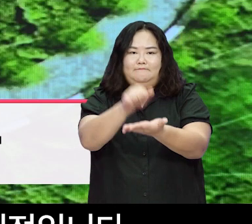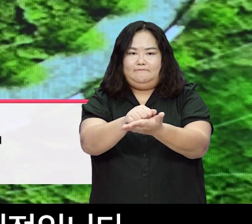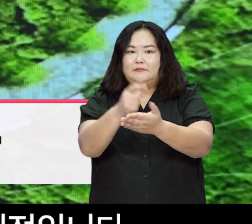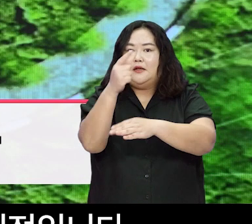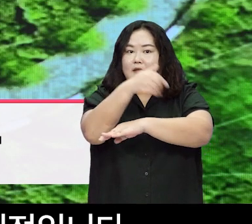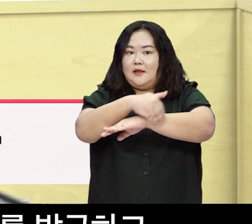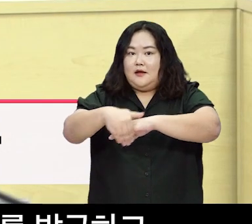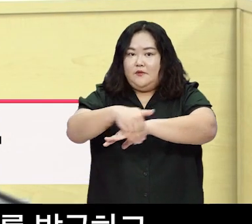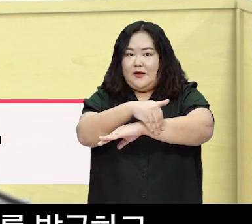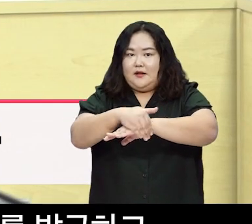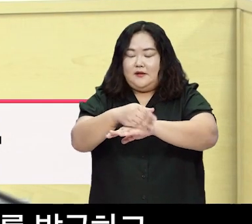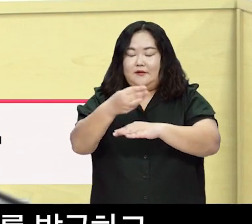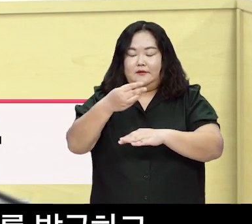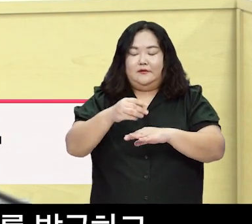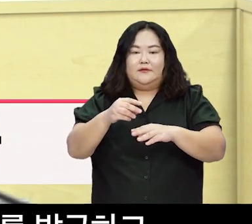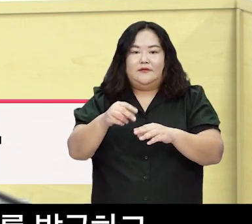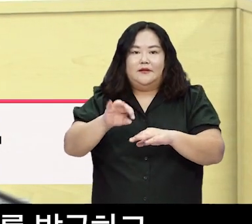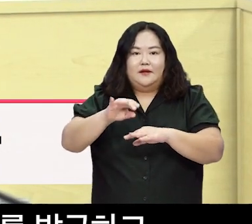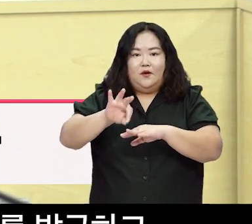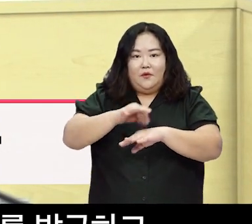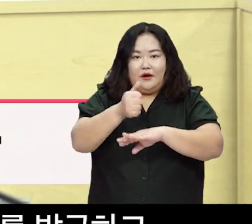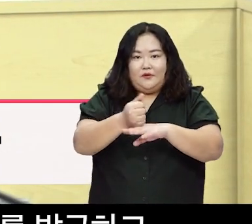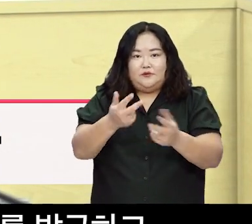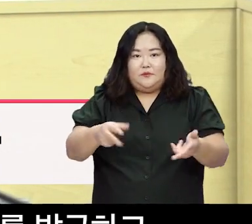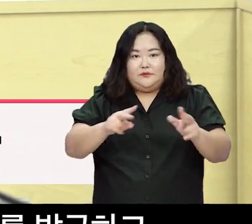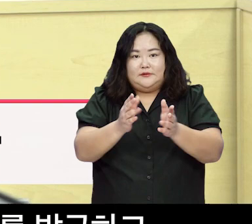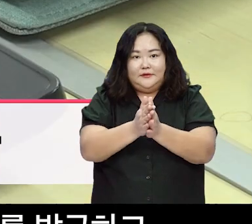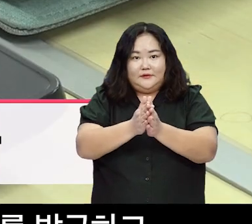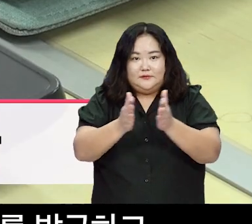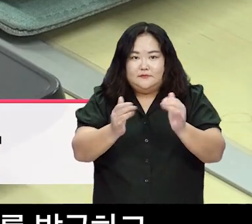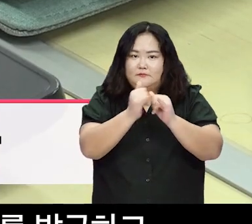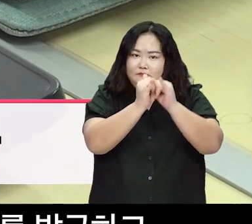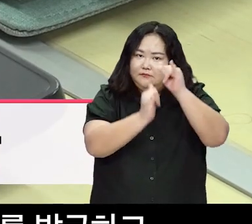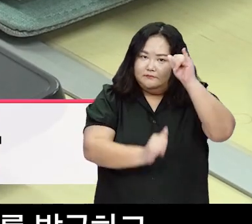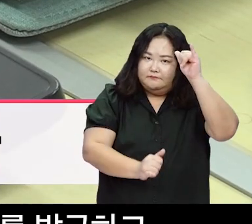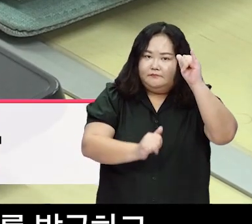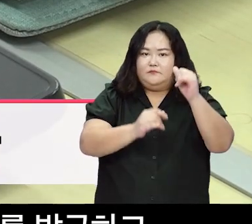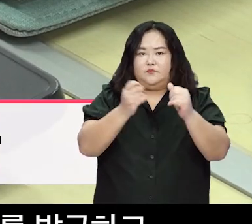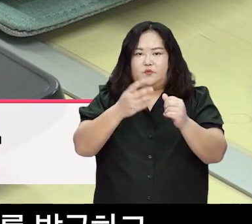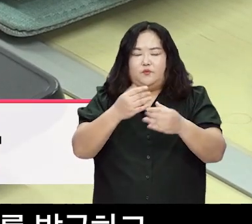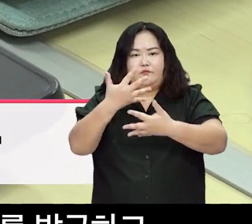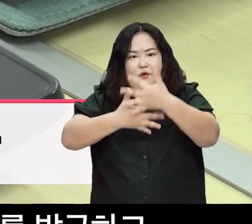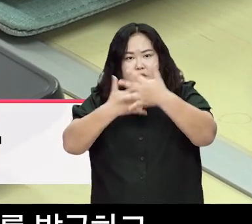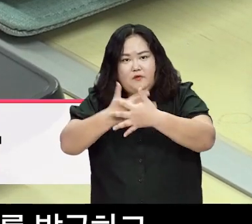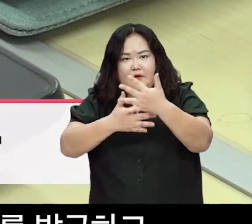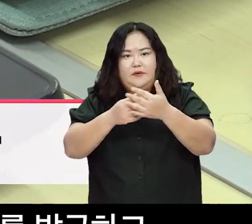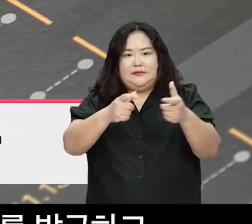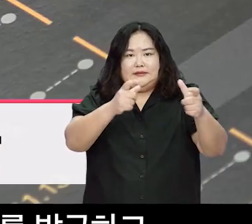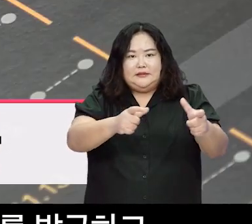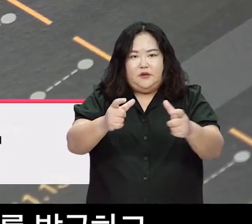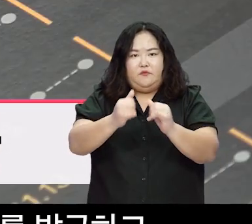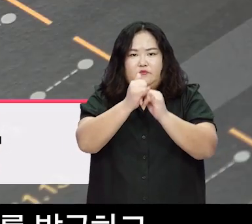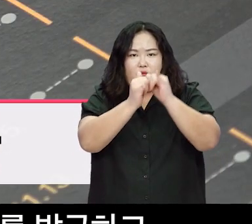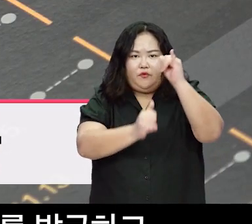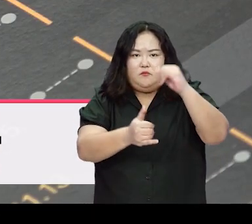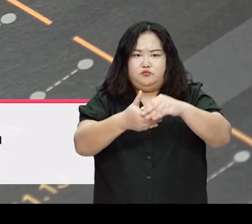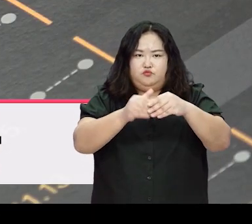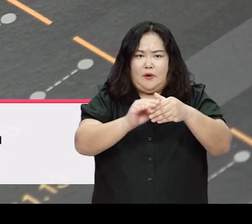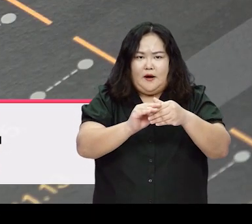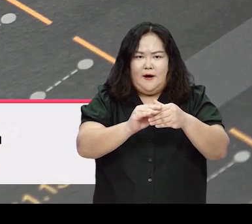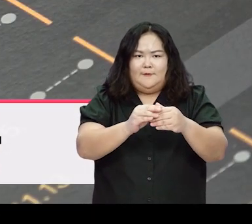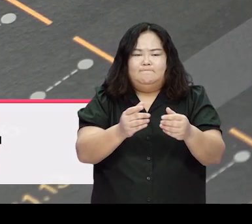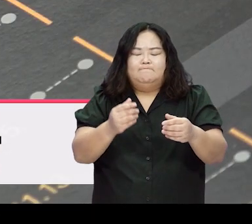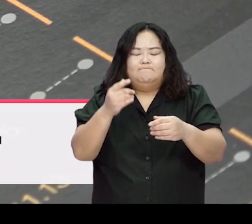예정입니다 시는 태조왕건 기념 공원을 시작으로 천안 역사의 배경인 태조왕건 콘텐츠를 발굴하고